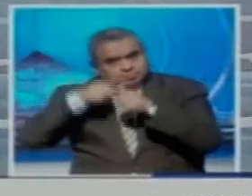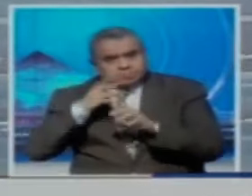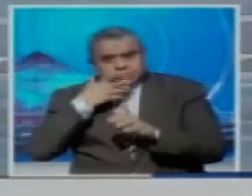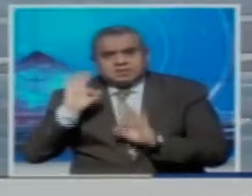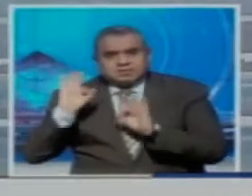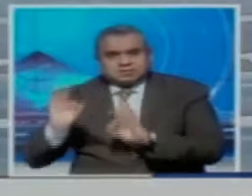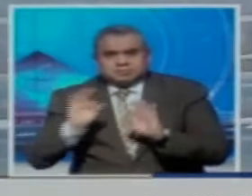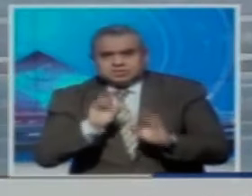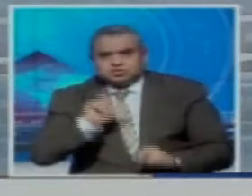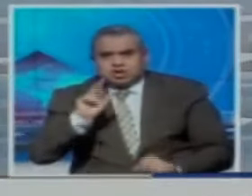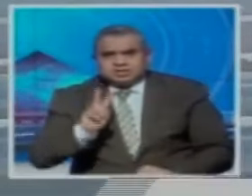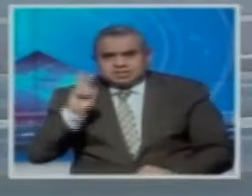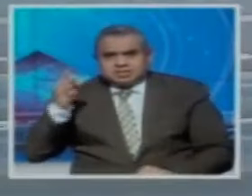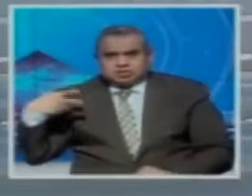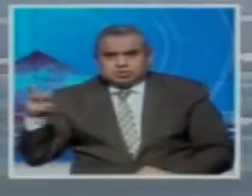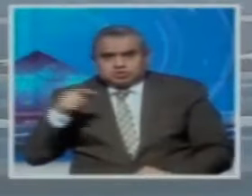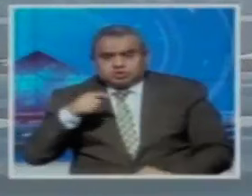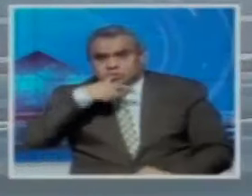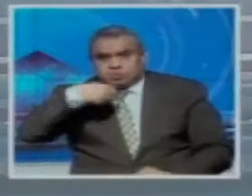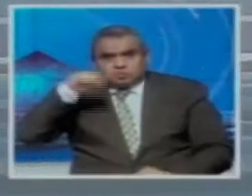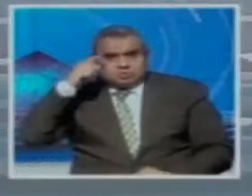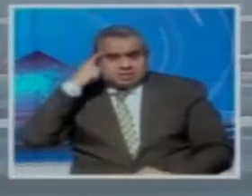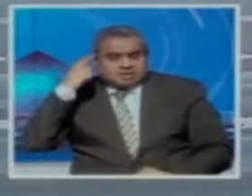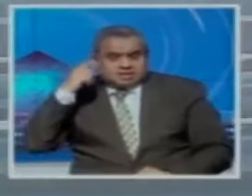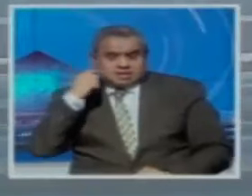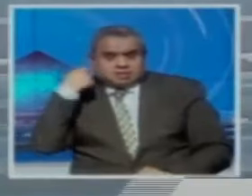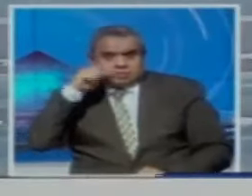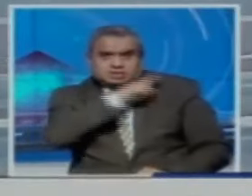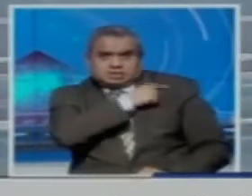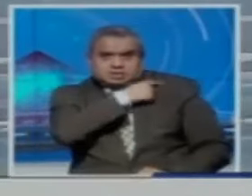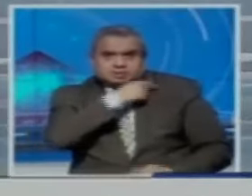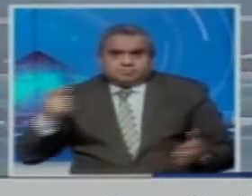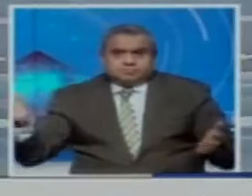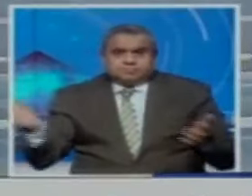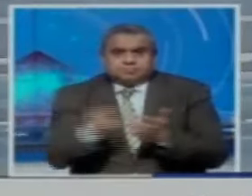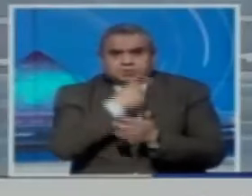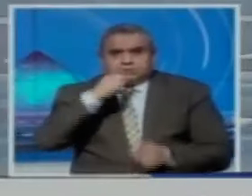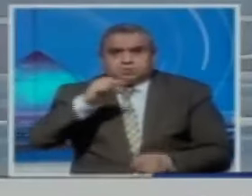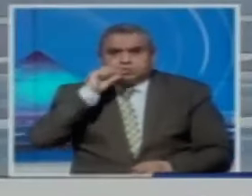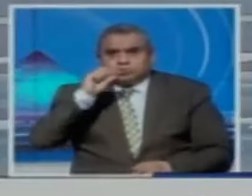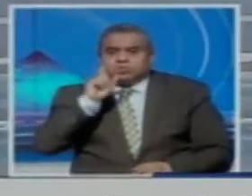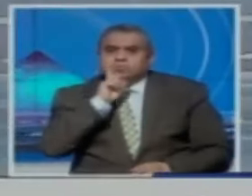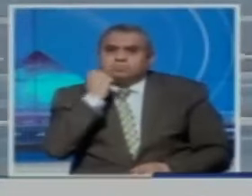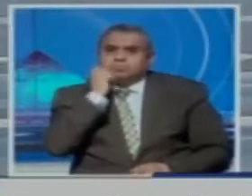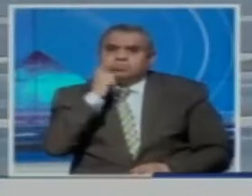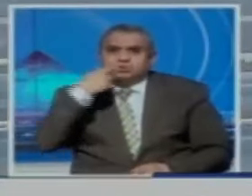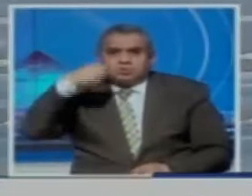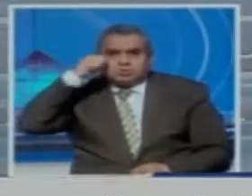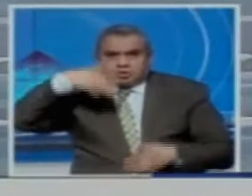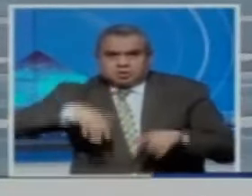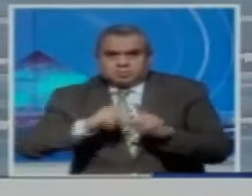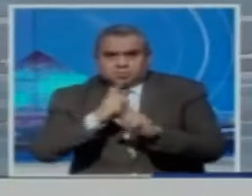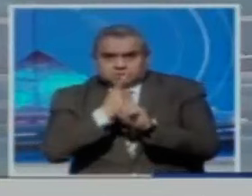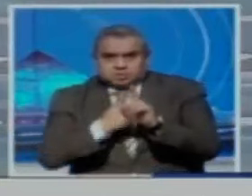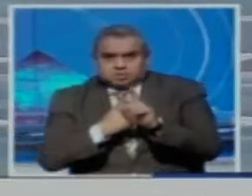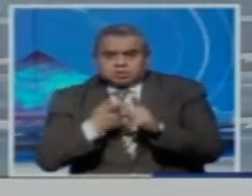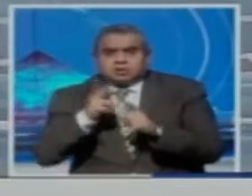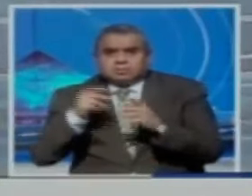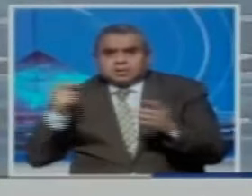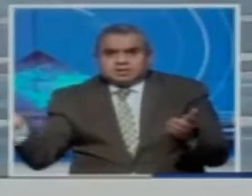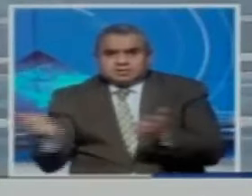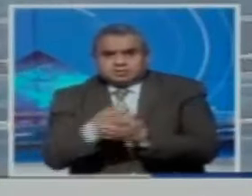ذكرى ثورة يوليو. وزير الداخلية بعث كذلك ببرقية تهنئة إلى دكتور مصطفى مدبولي رئيس مجلس الوزراء.